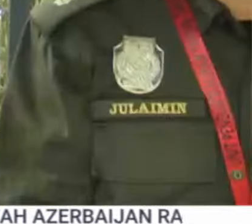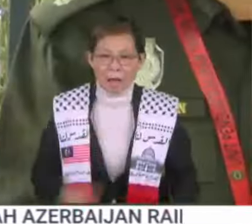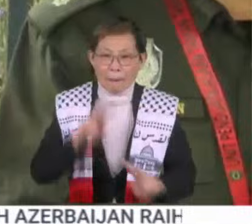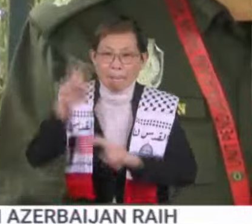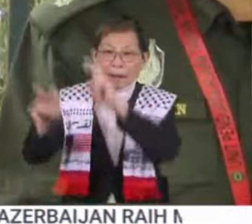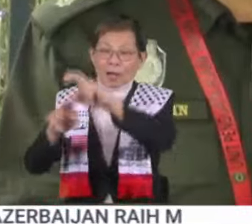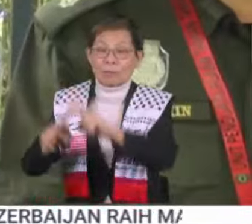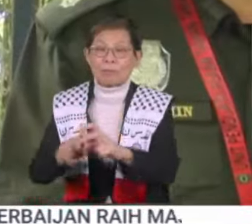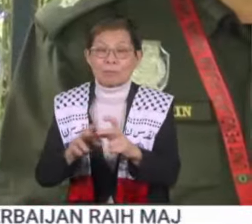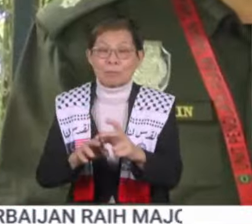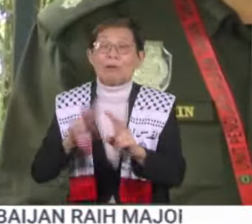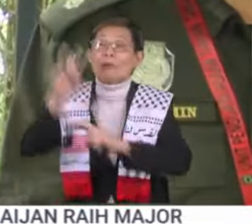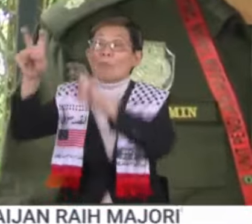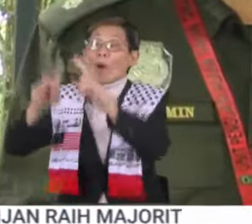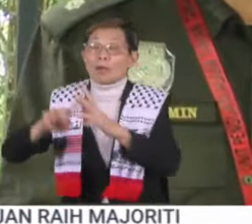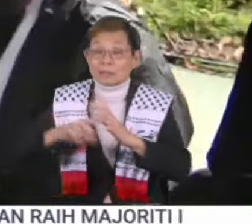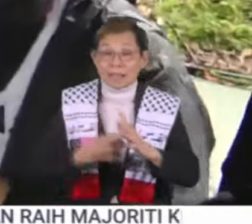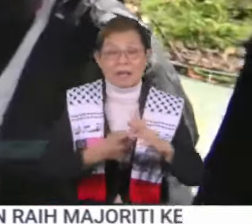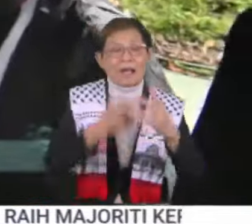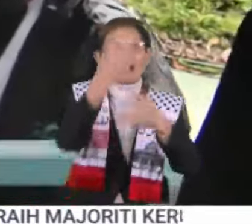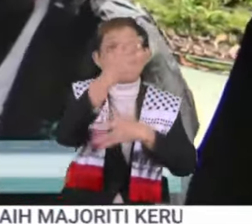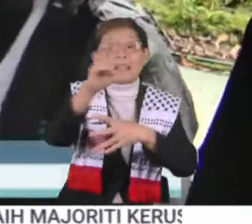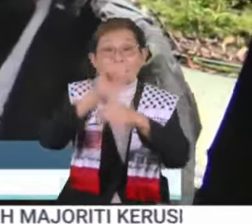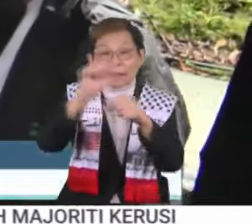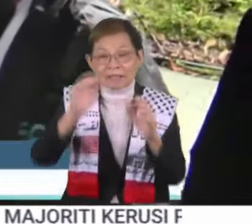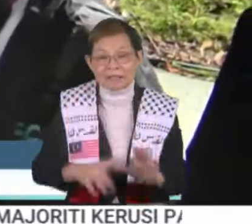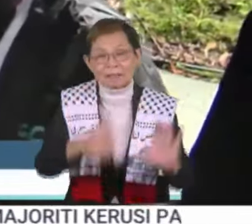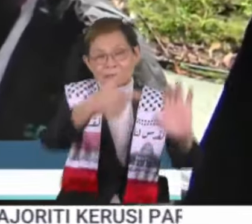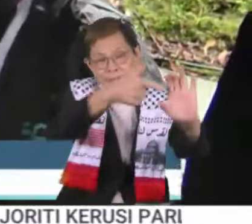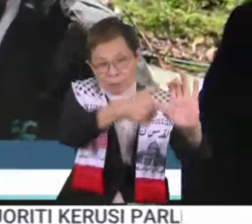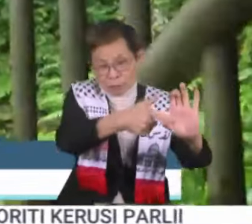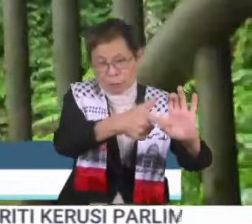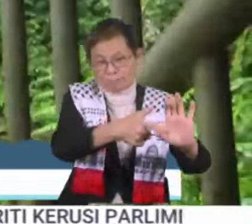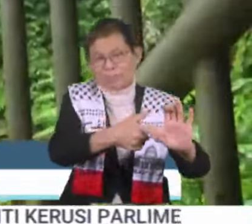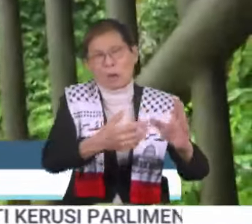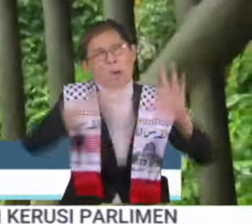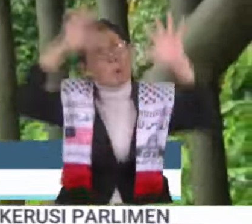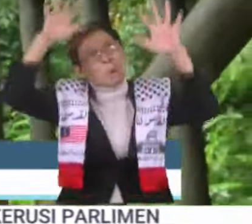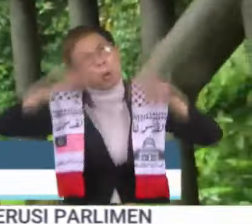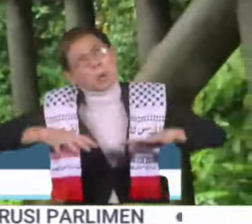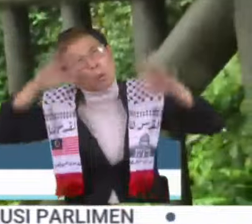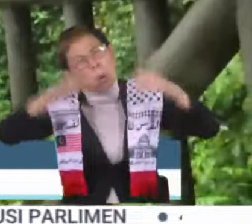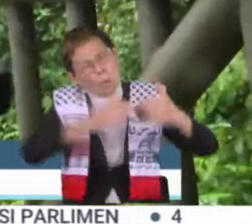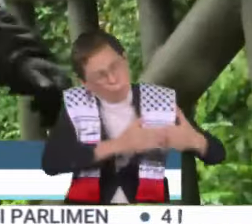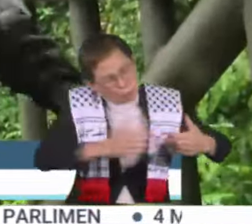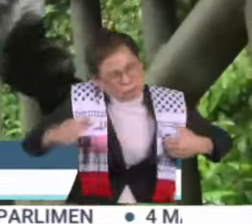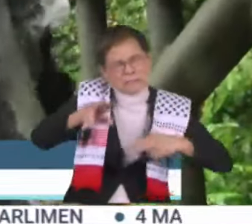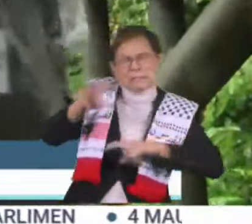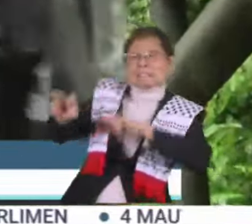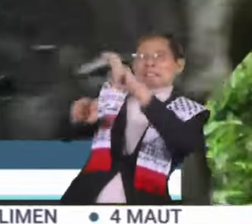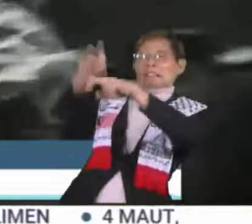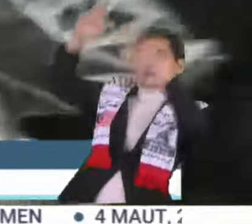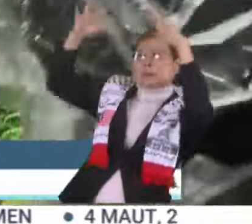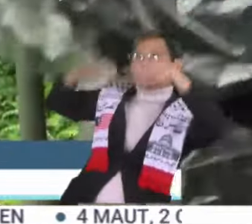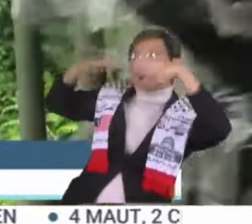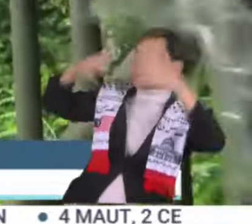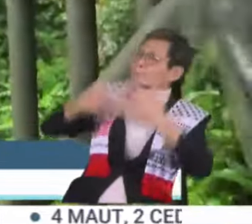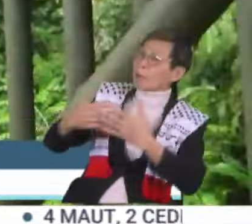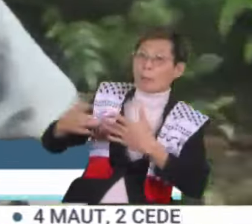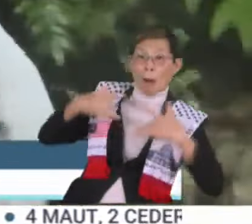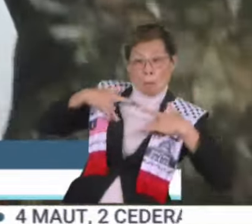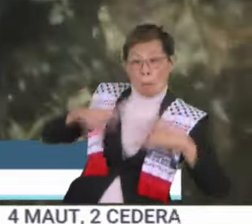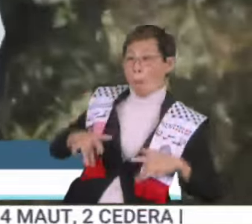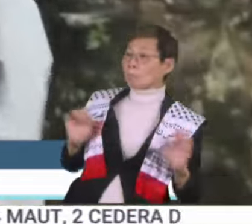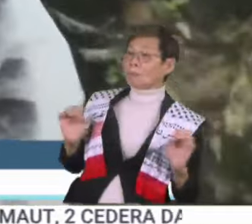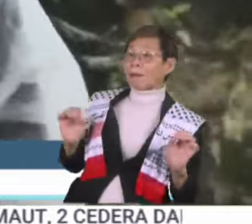Pendakian bermula di Timpohon disertai 16 kaki tangan Petronas. Meskipun hujan di sepanjang pendakian, namun ia tidak